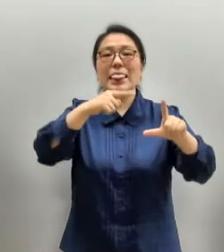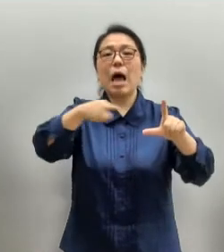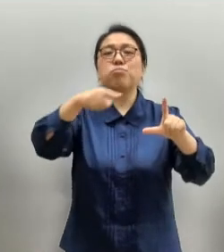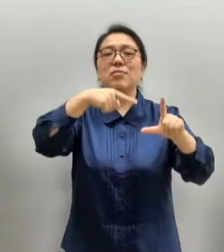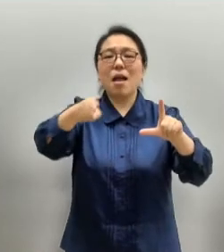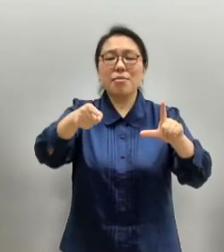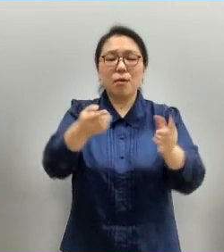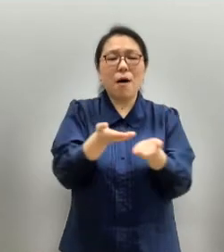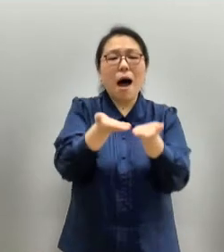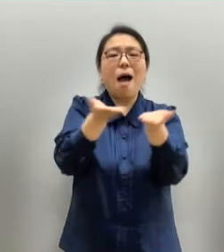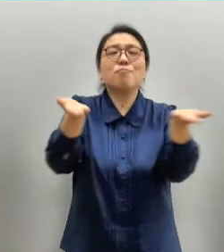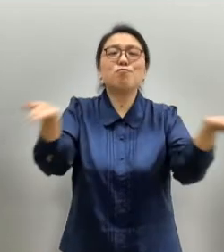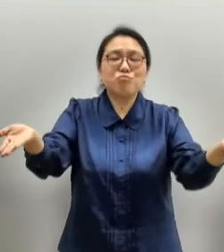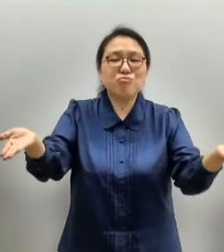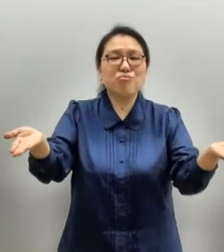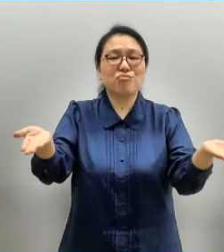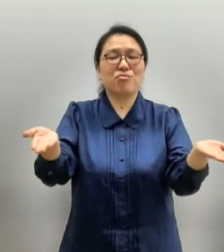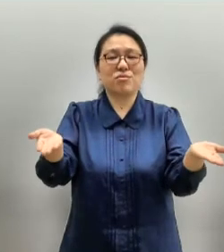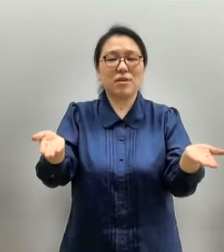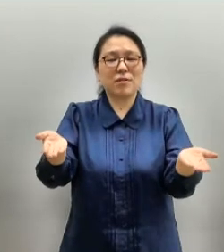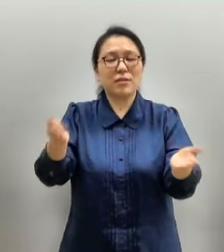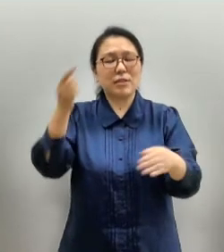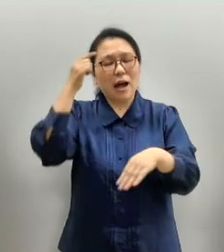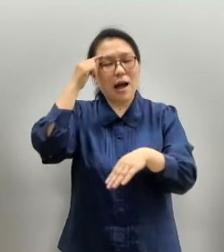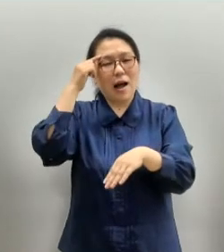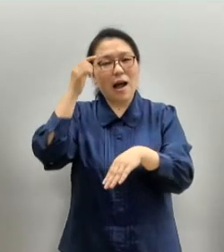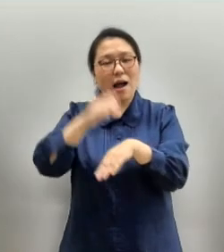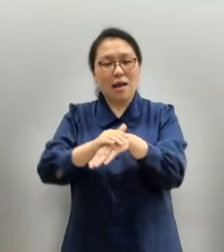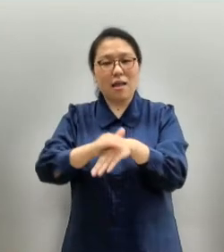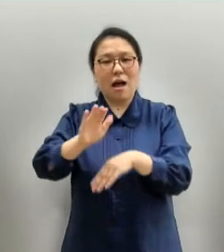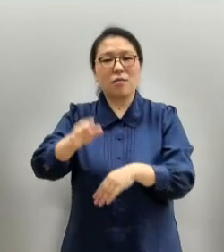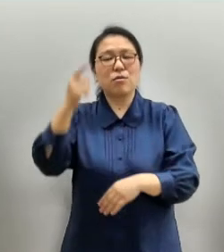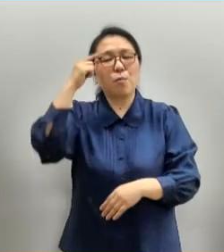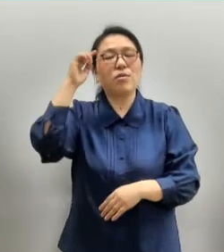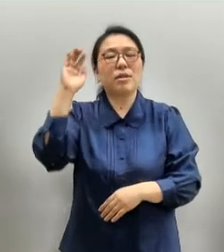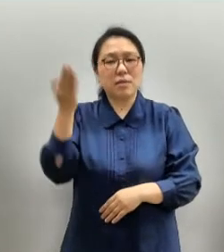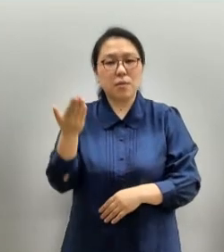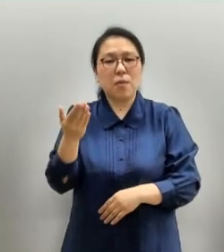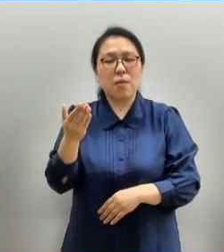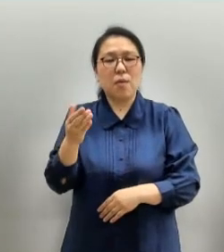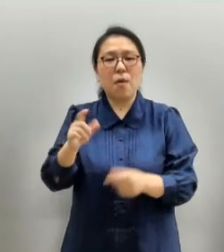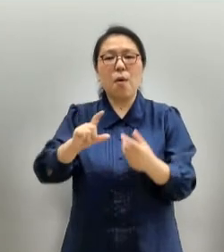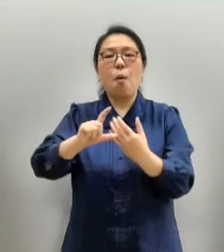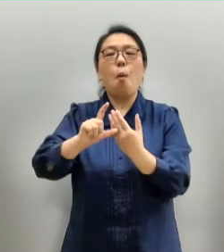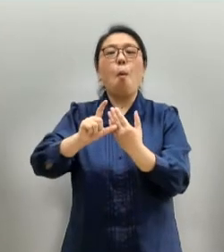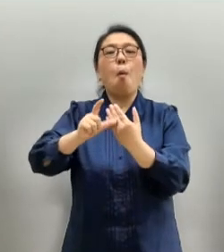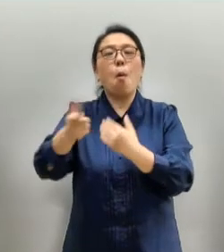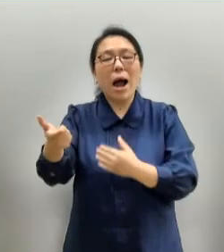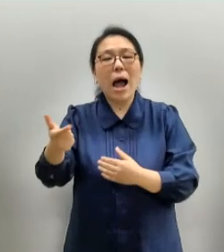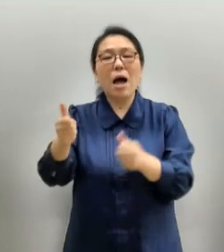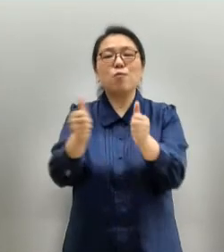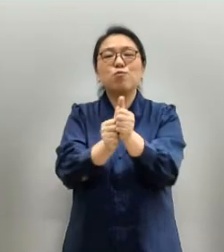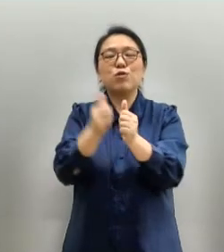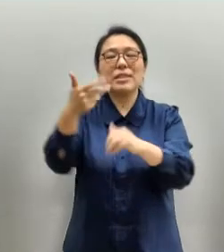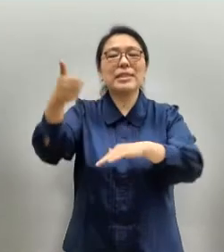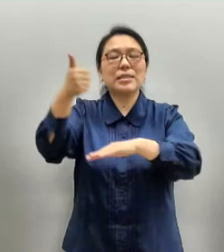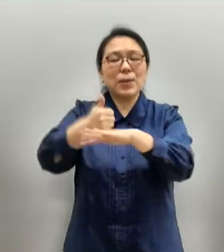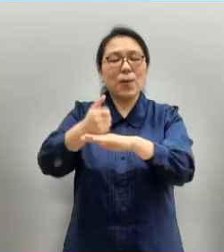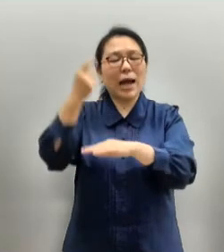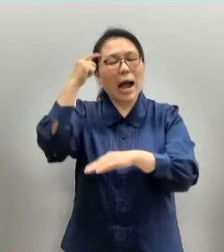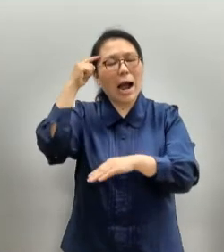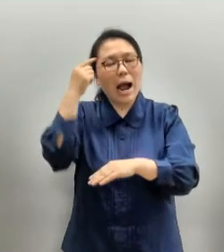それに関連した何かいいアイデアかなんかあれば、あるいは方針ですね、運営する方針があ